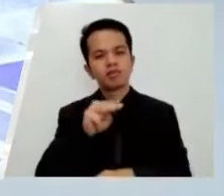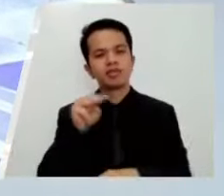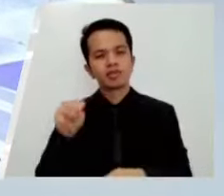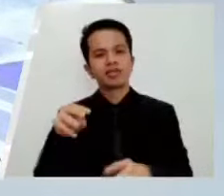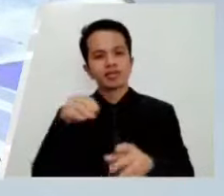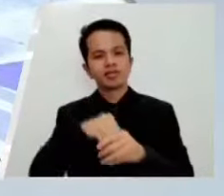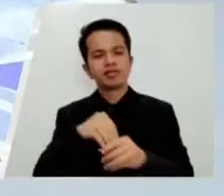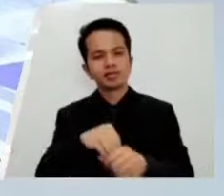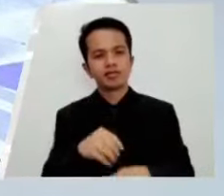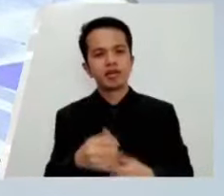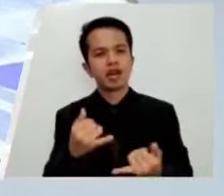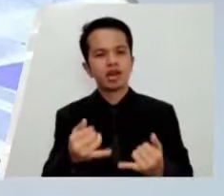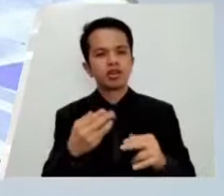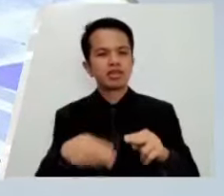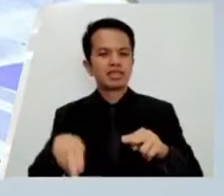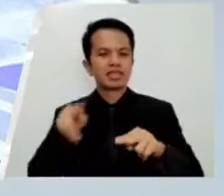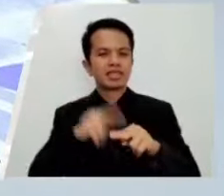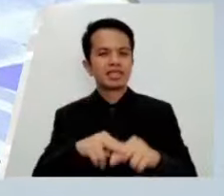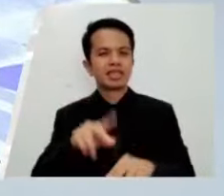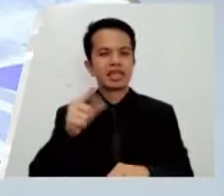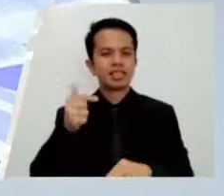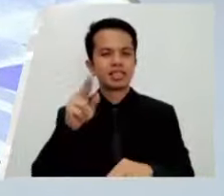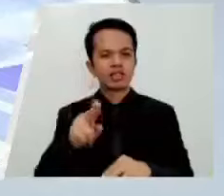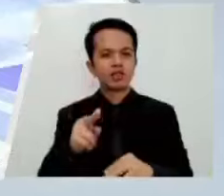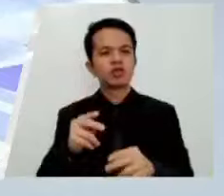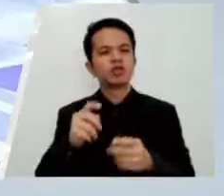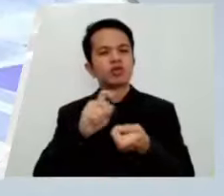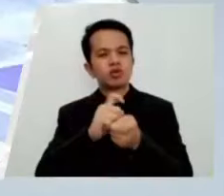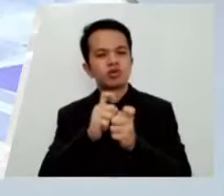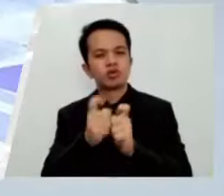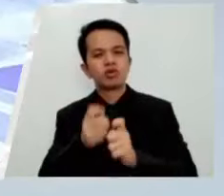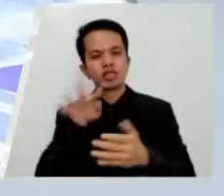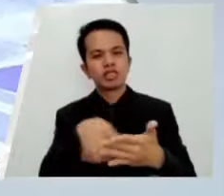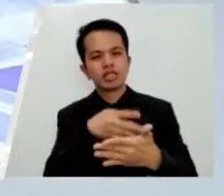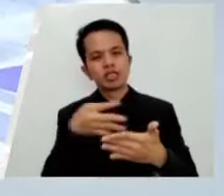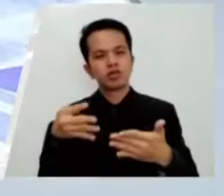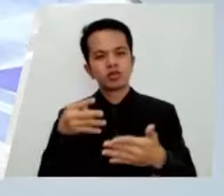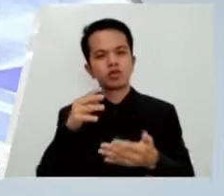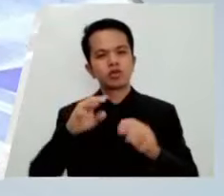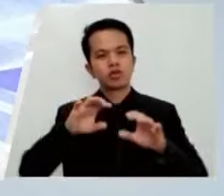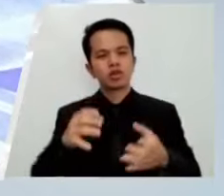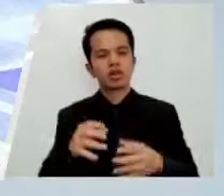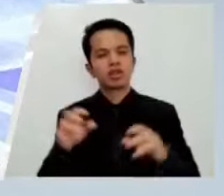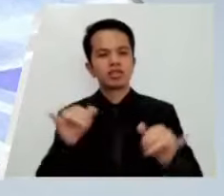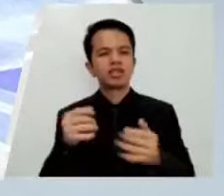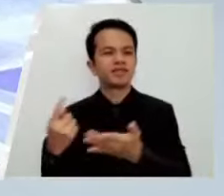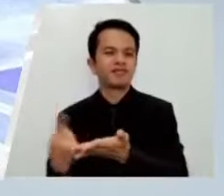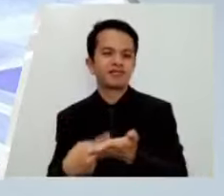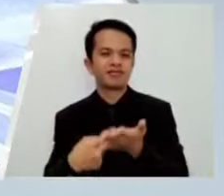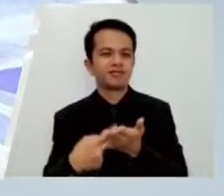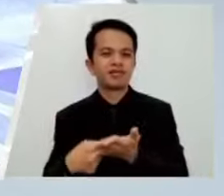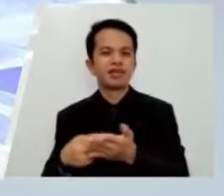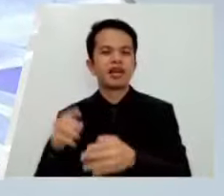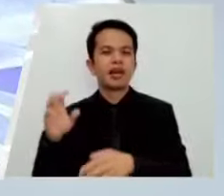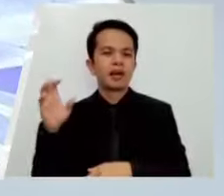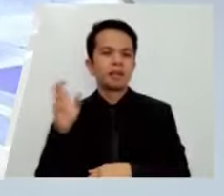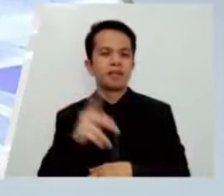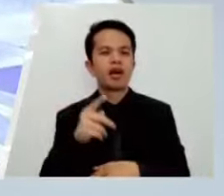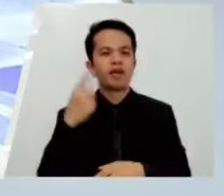nadagdagan pa ang mga LGU na adjusted ang class schedule. At naungkat din muli ang usapin ng pagbabalik sa dati ng school